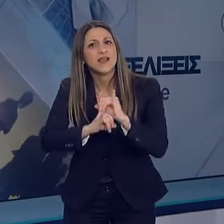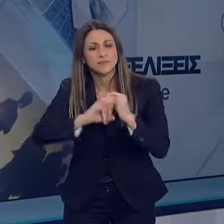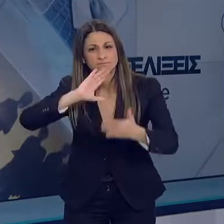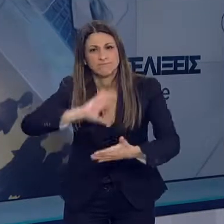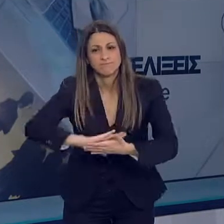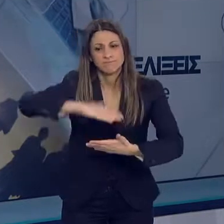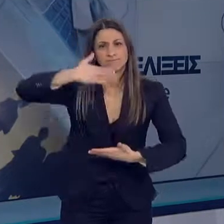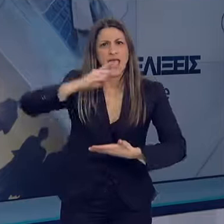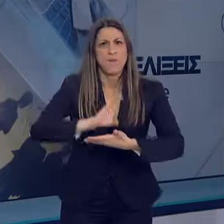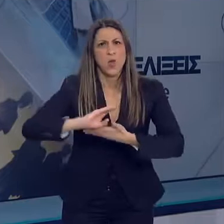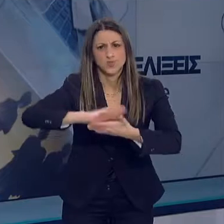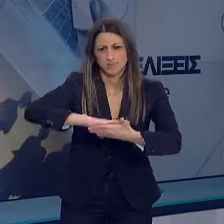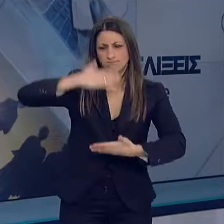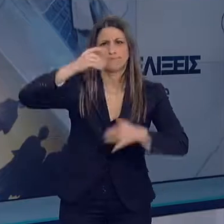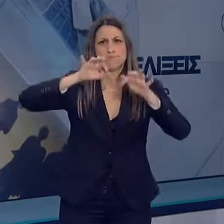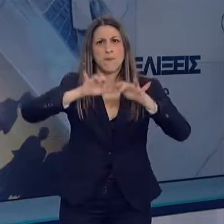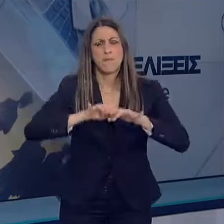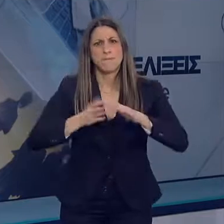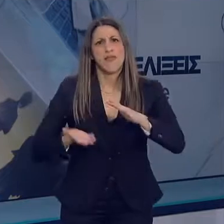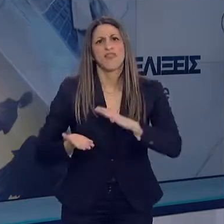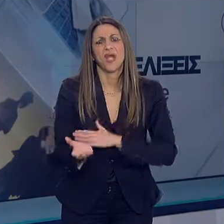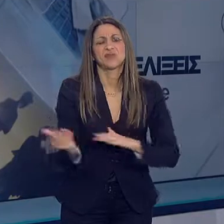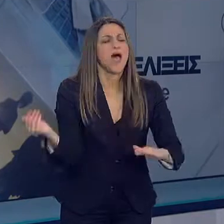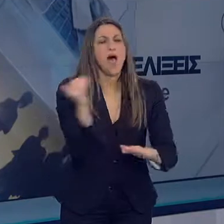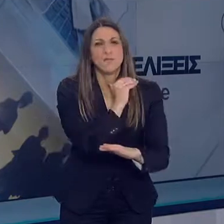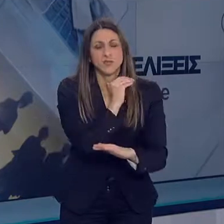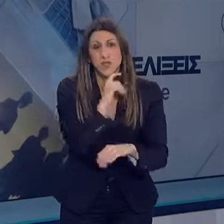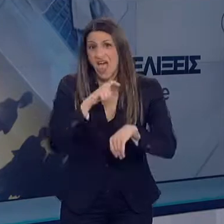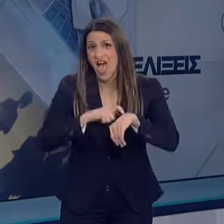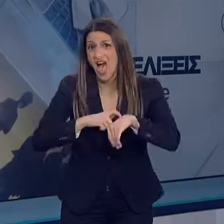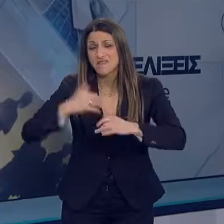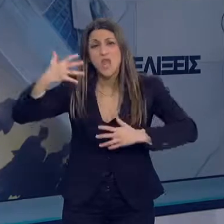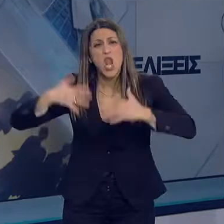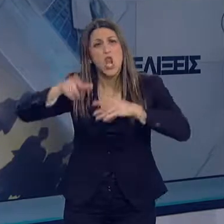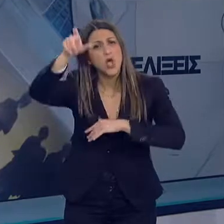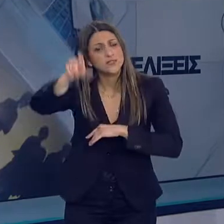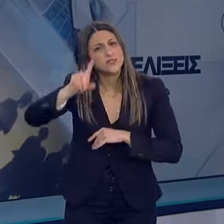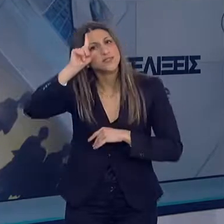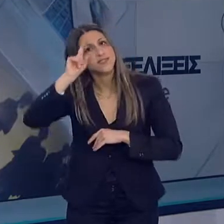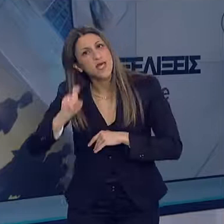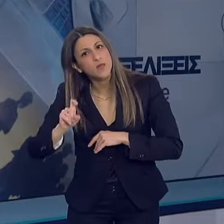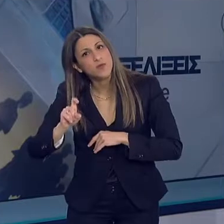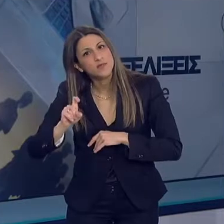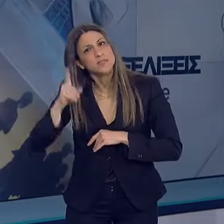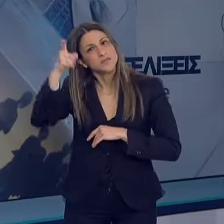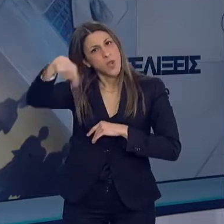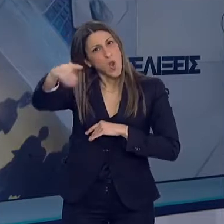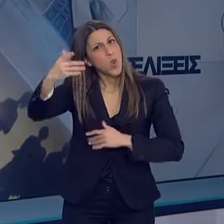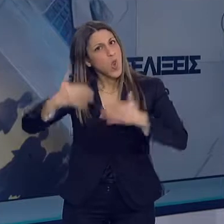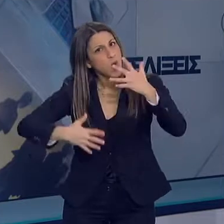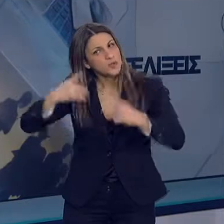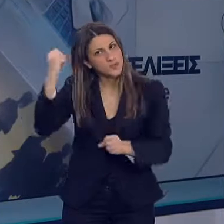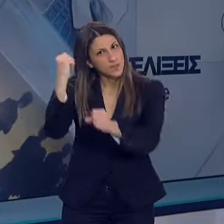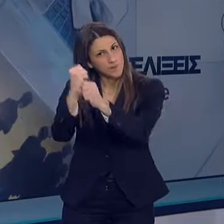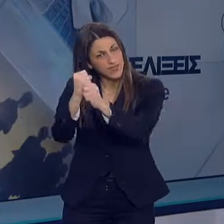χρειάζεται να μετακινούνται. Μπορούν να επικοινωνούν με τους λογιστές τους τηλεφωνικά και μπορούν να διεκπεραιώσουν ασφαλώς και σωστά τη διαδικασία από το